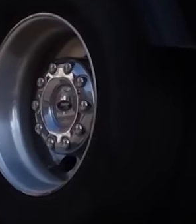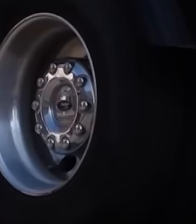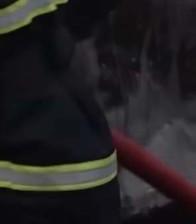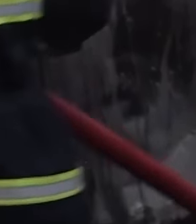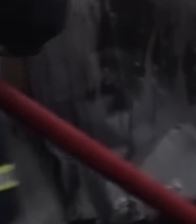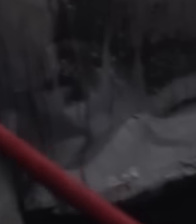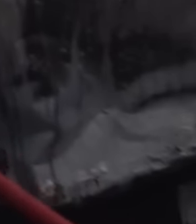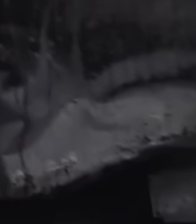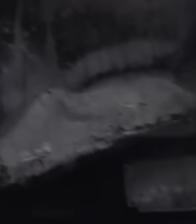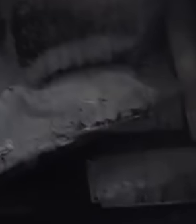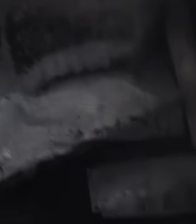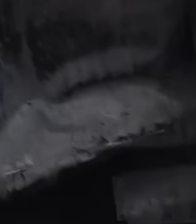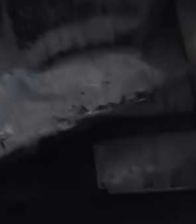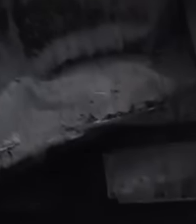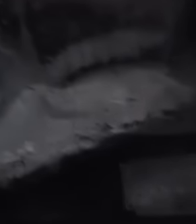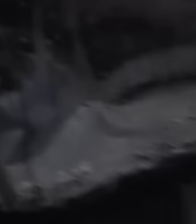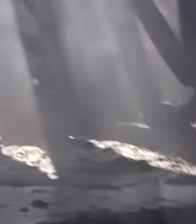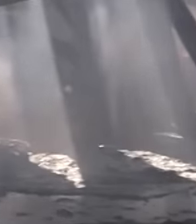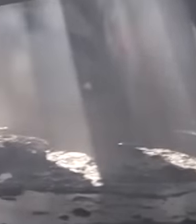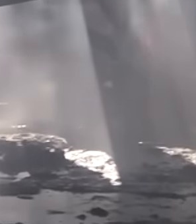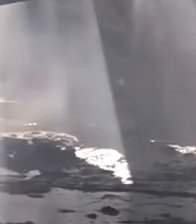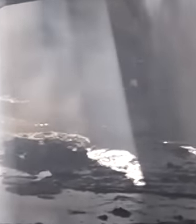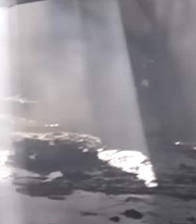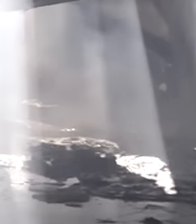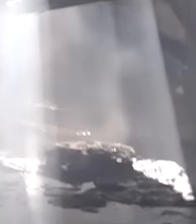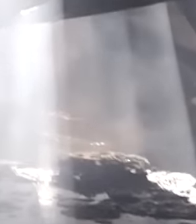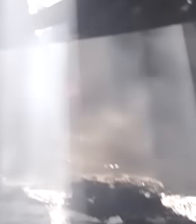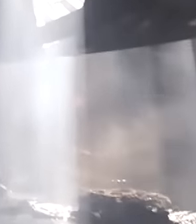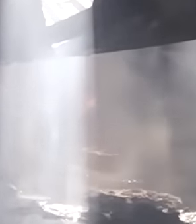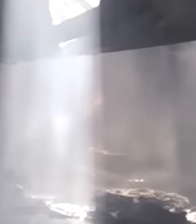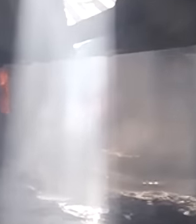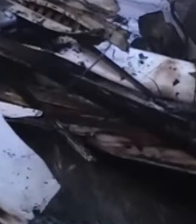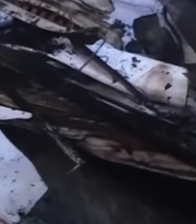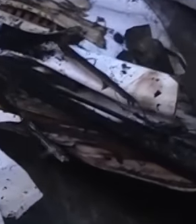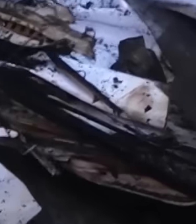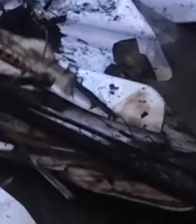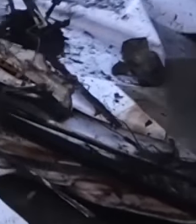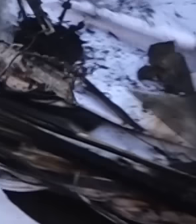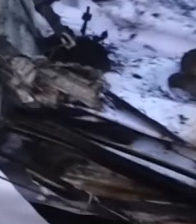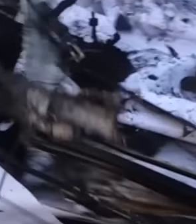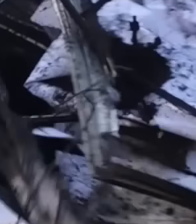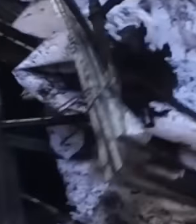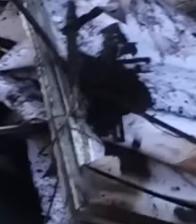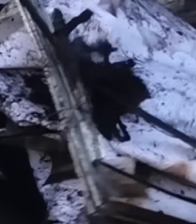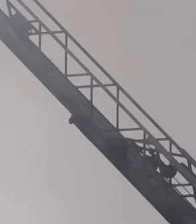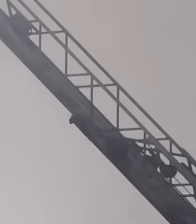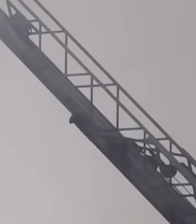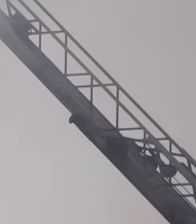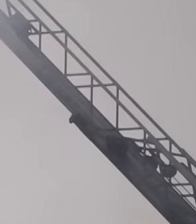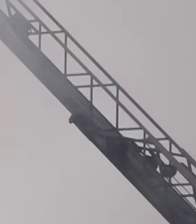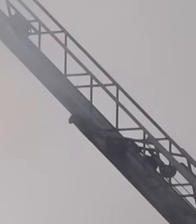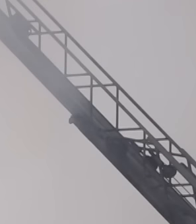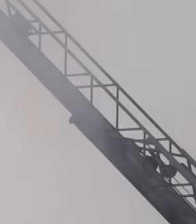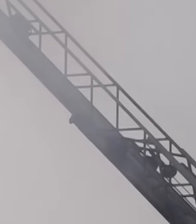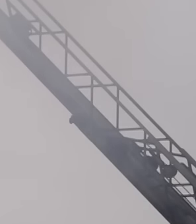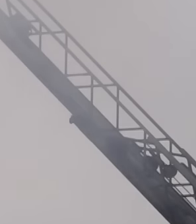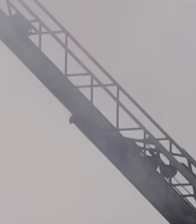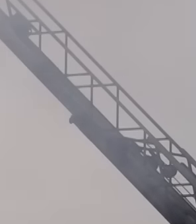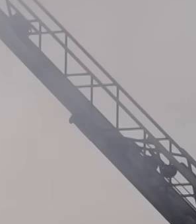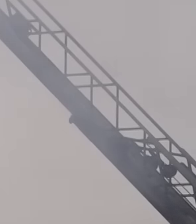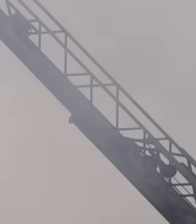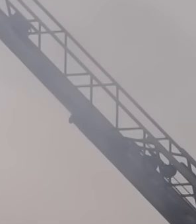Այսօր առավոտյան հրդեհ է բռնկվել Երևանի Թբիլիսյան խճուղում գտնվող պահեստային տարածքում, երկու մարդ է ծխահարվել, թանձրծխի հետ լուրեր էին տարածվում,